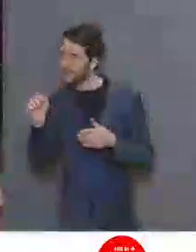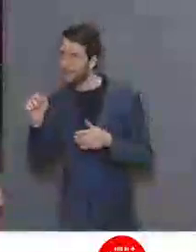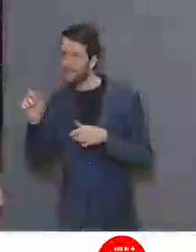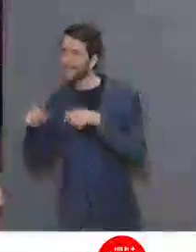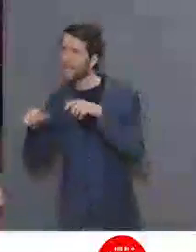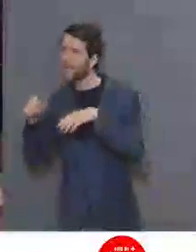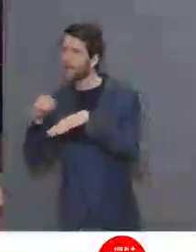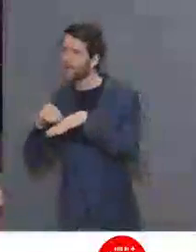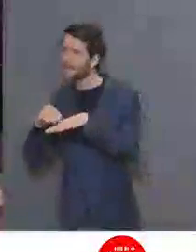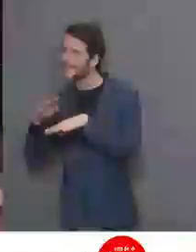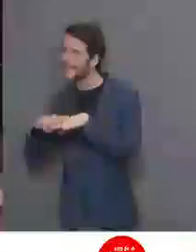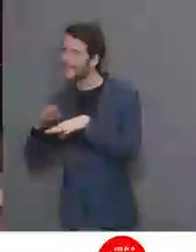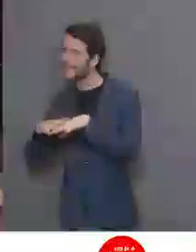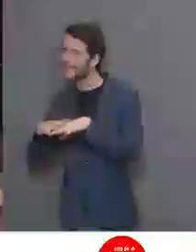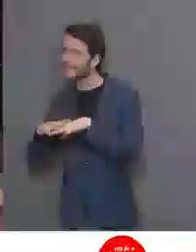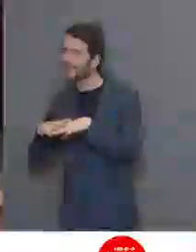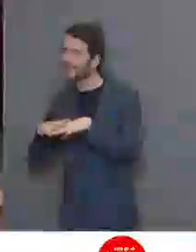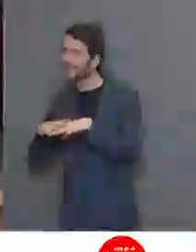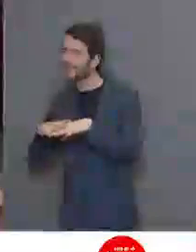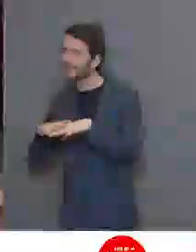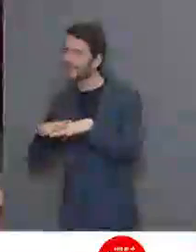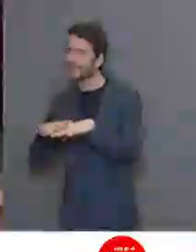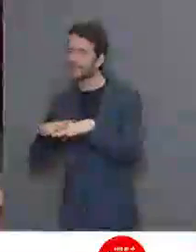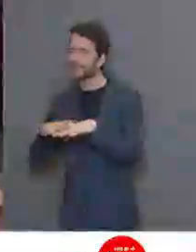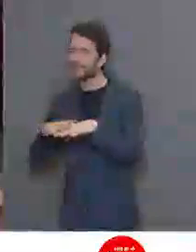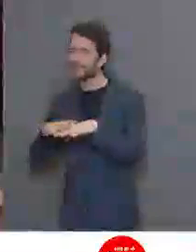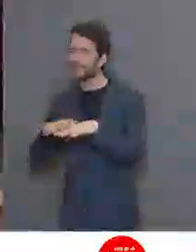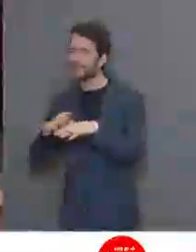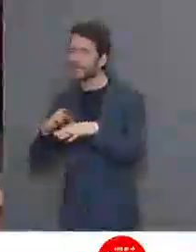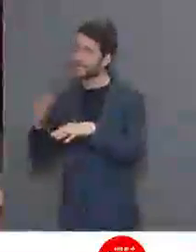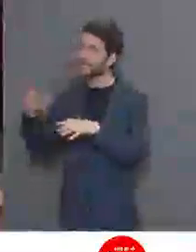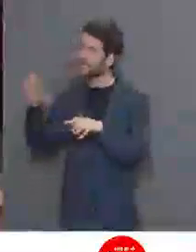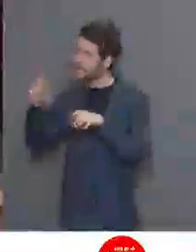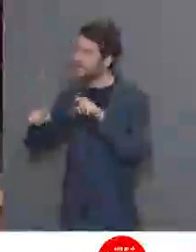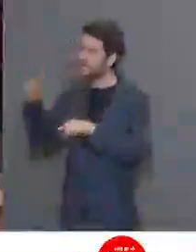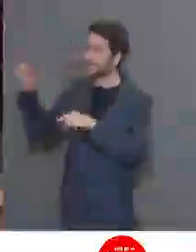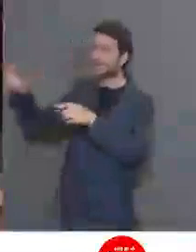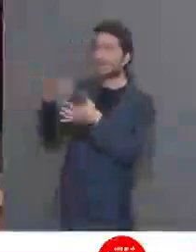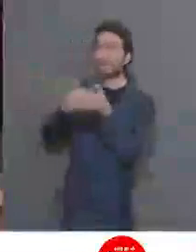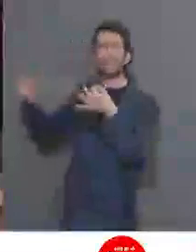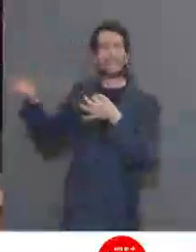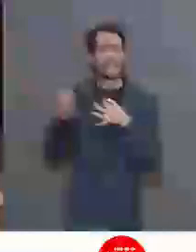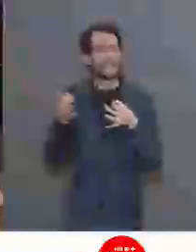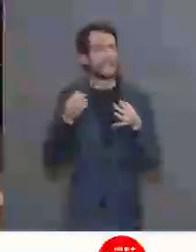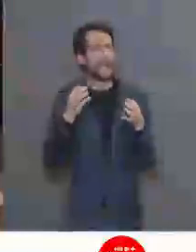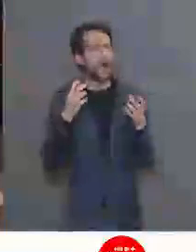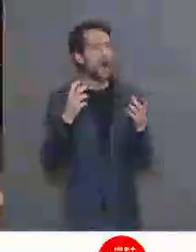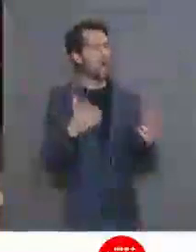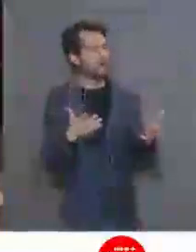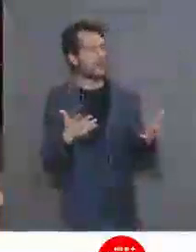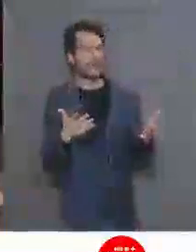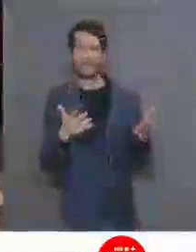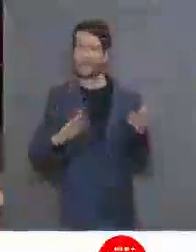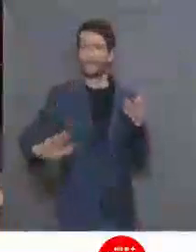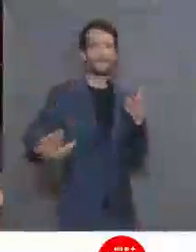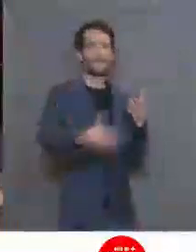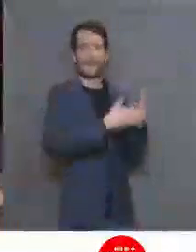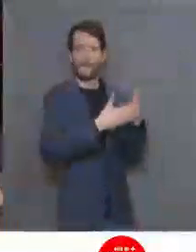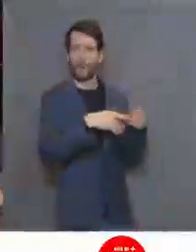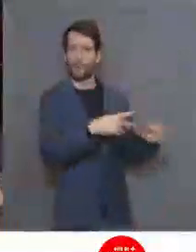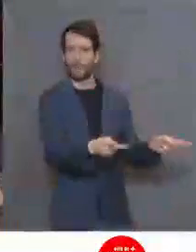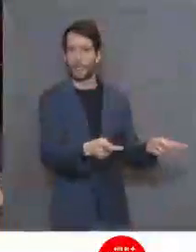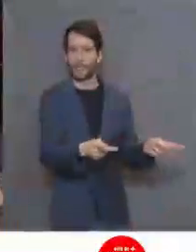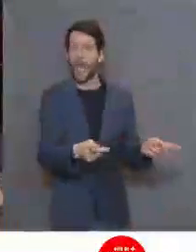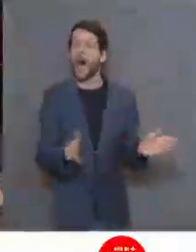conseillers de quartier dans le mode de consultation d'élaboration, qu'ils souhaitaient effectivement la fermeture. Moi, je ne l'avais